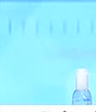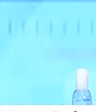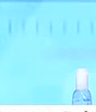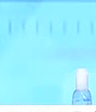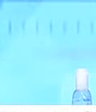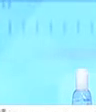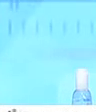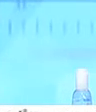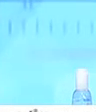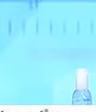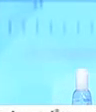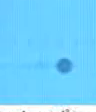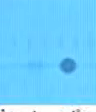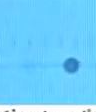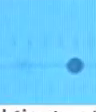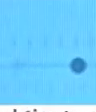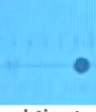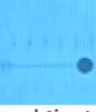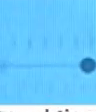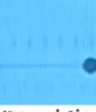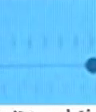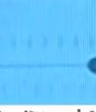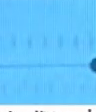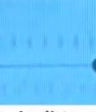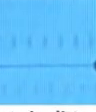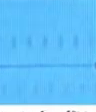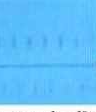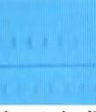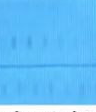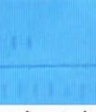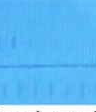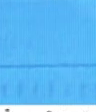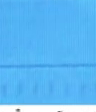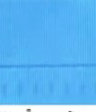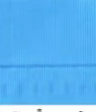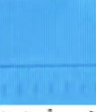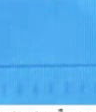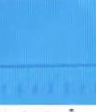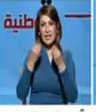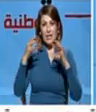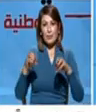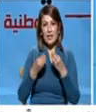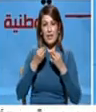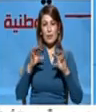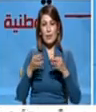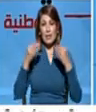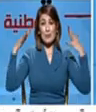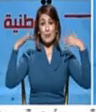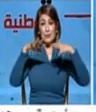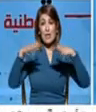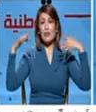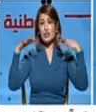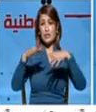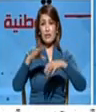التطبيقات اه احنا اليوم يعني من البدايه تفشل في تونس